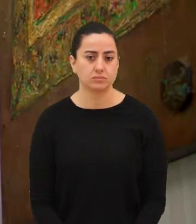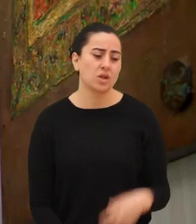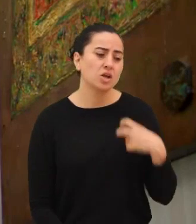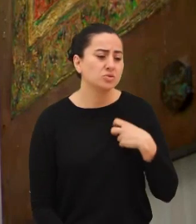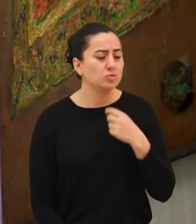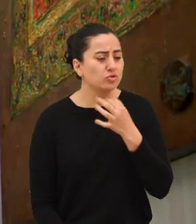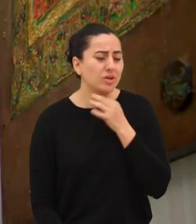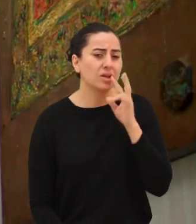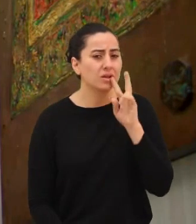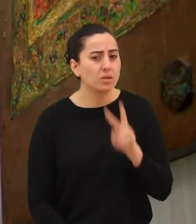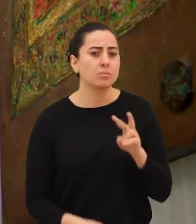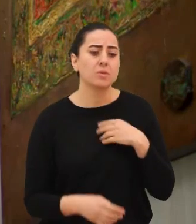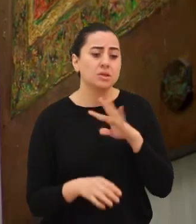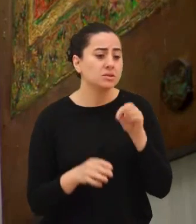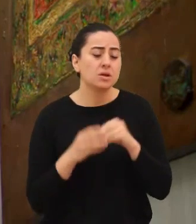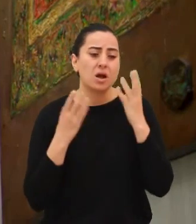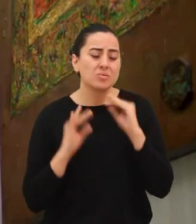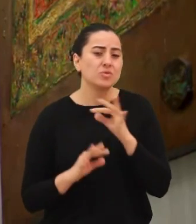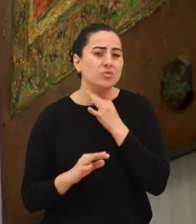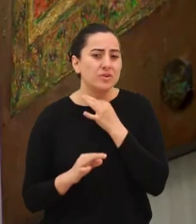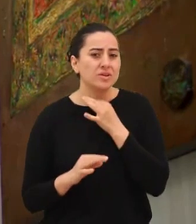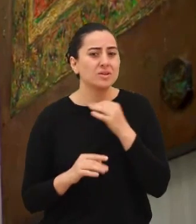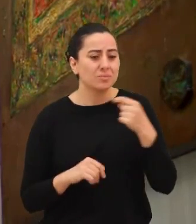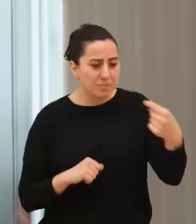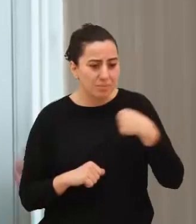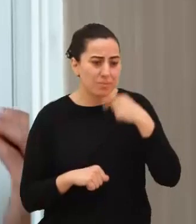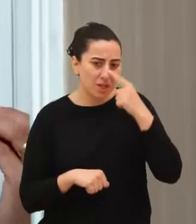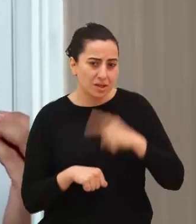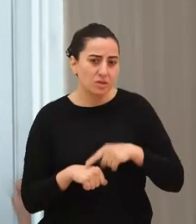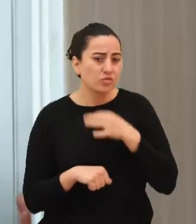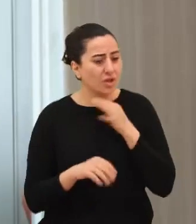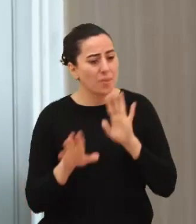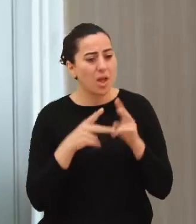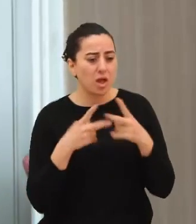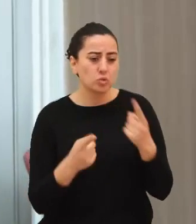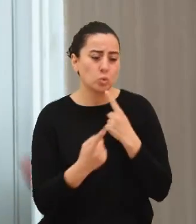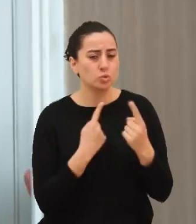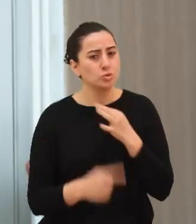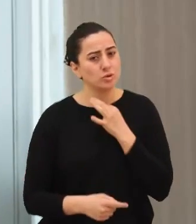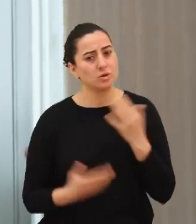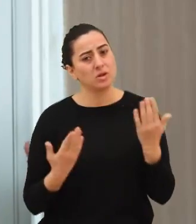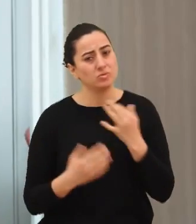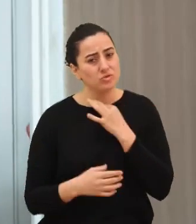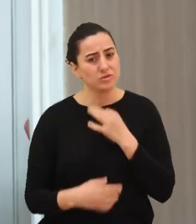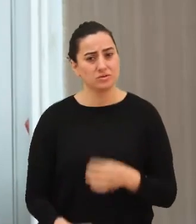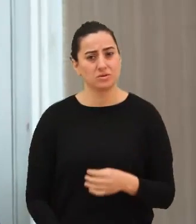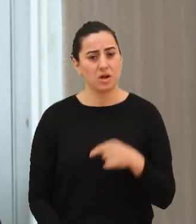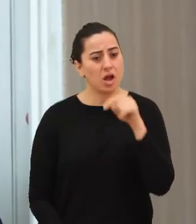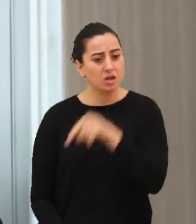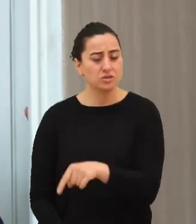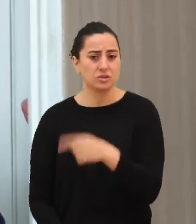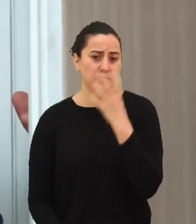Aşkım bak, yemin ediyorum ben de ne olduğunu bilmiyorum. Bak lütfen bana inan. Aç şu kapıyı, konuşalım aşkım. Allah'ını seversen bak, insanlar aşağıda